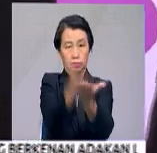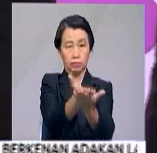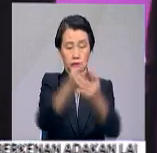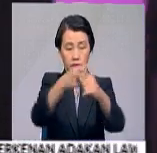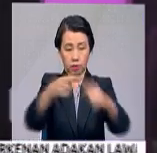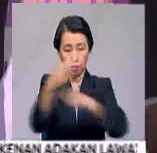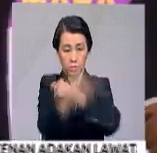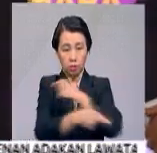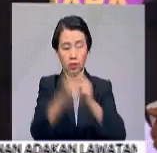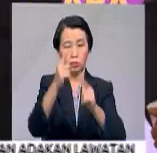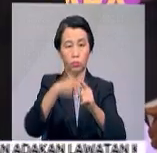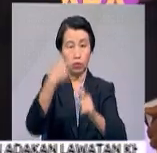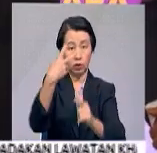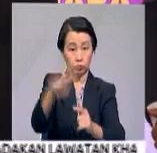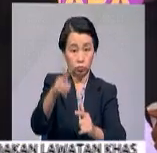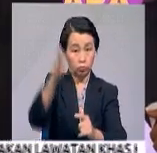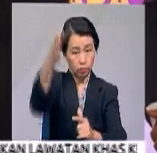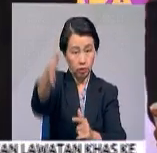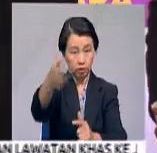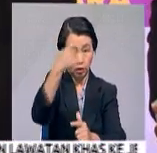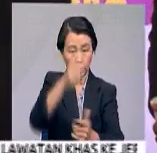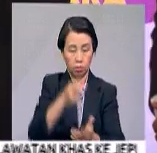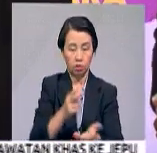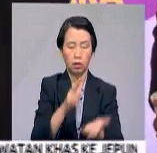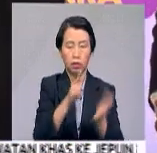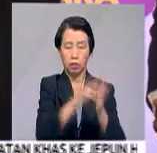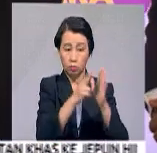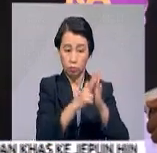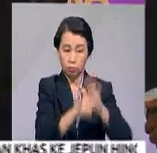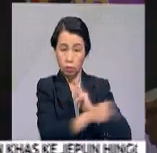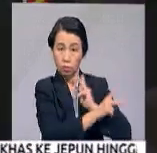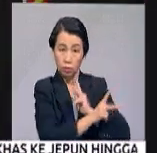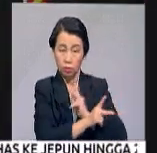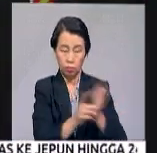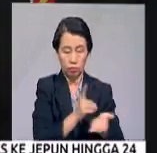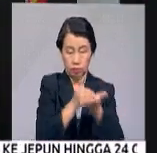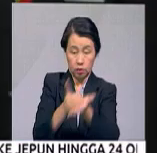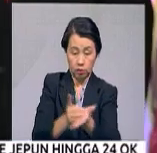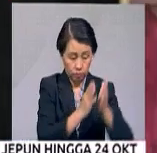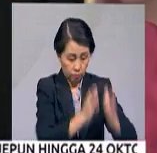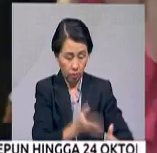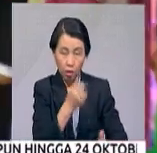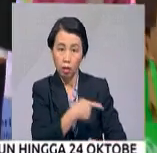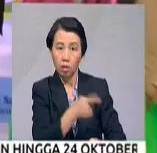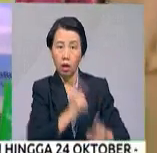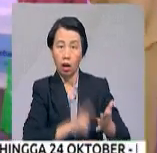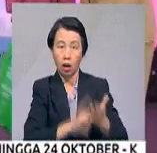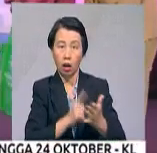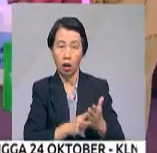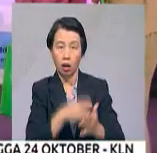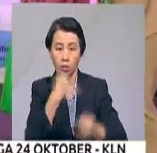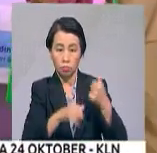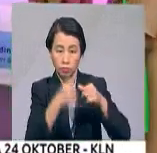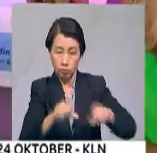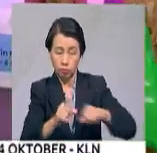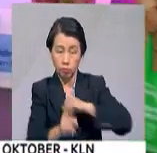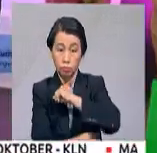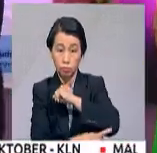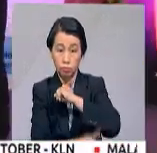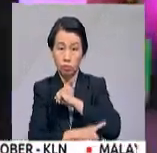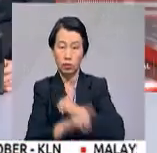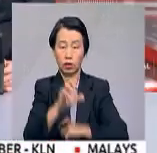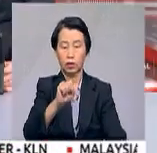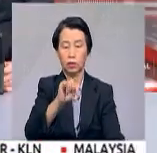Negara Disember depan. Ia antara lain memperuntukkan pelindungan kepada penderma makanan daripada sebarang liabiliti sivil.